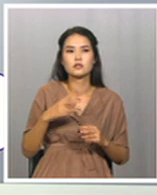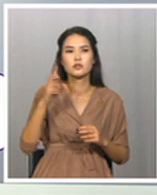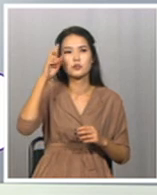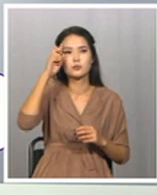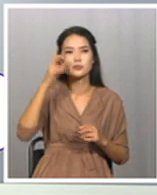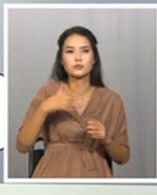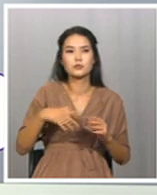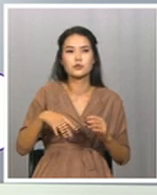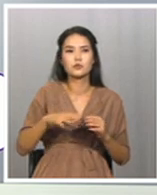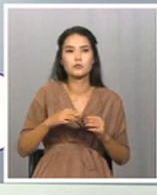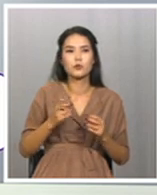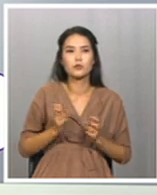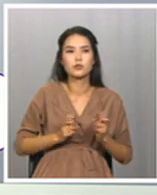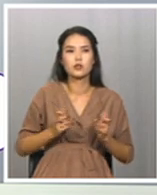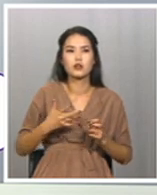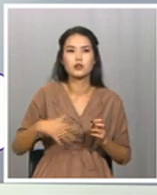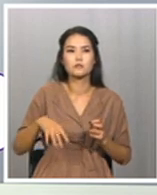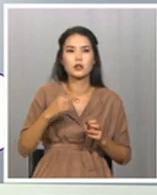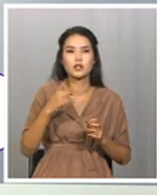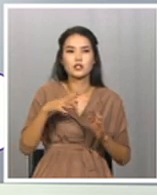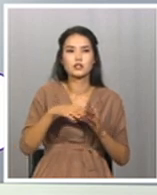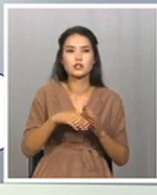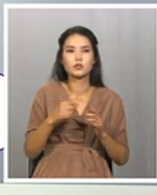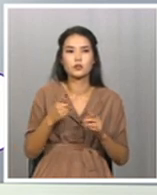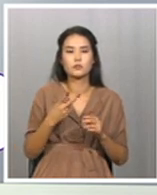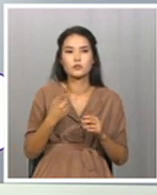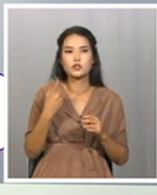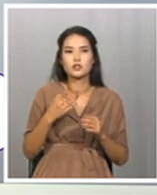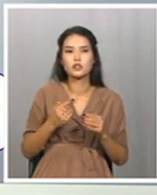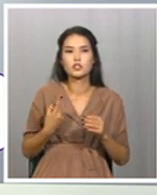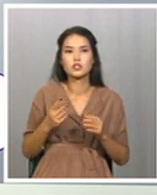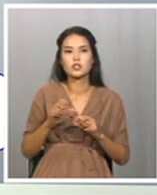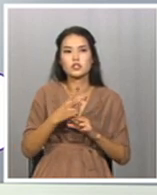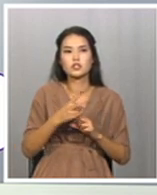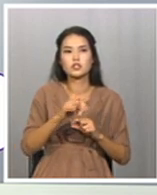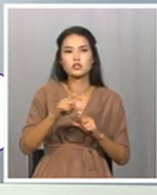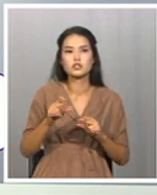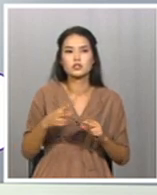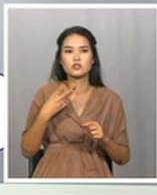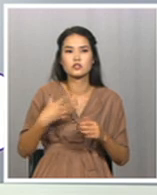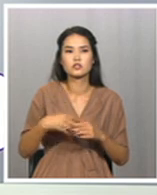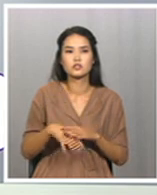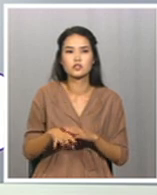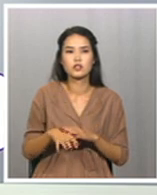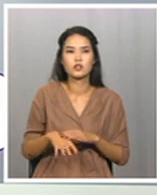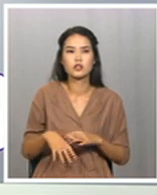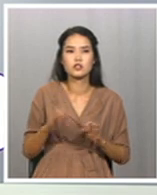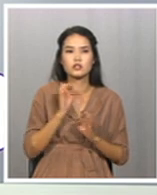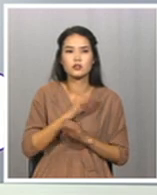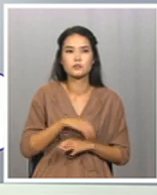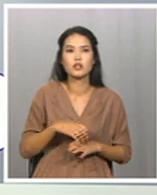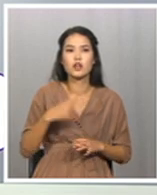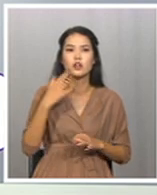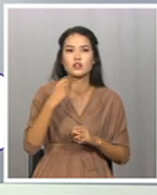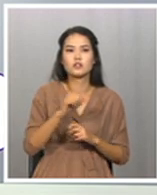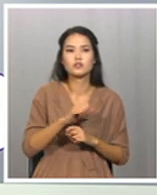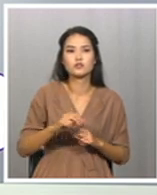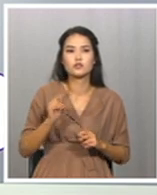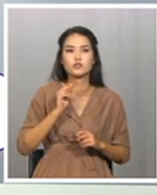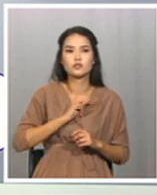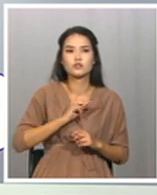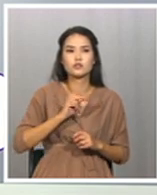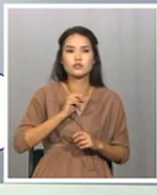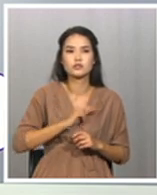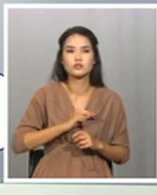өндірілген өнімнің бір бөлігі сыртқа экспортқа шығарылады. Яғни сол экспортталған мемлекеттердегі